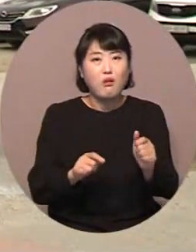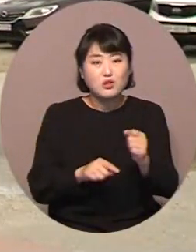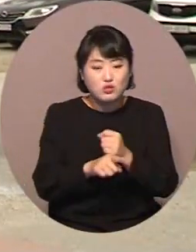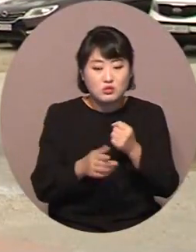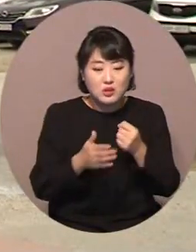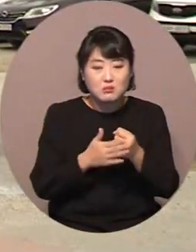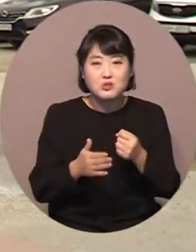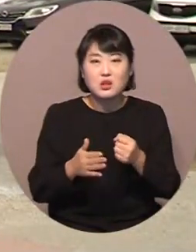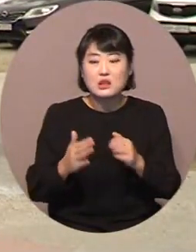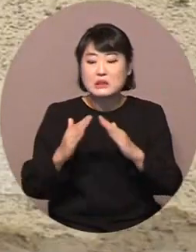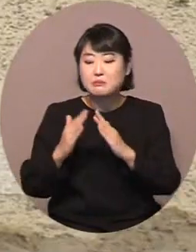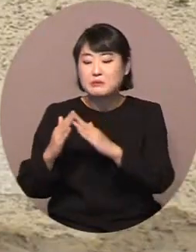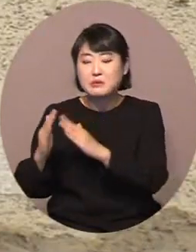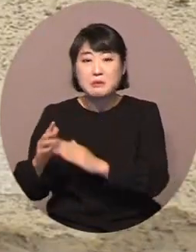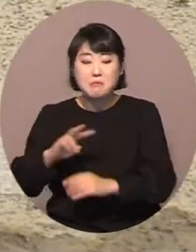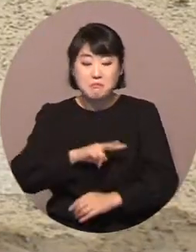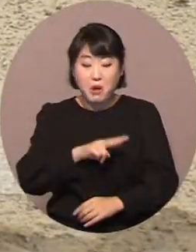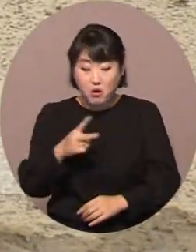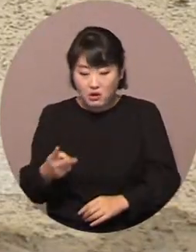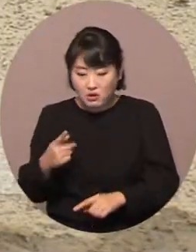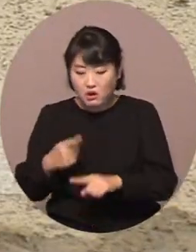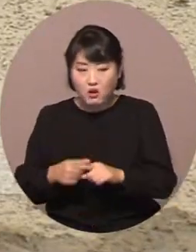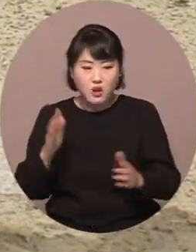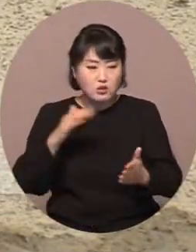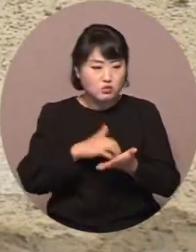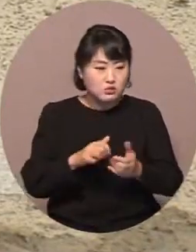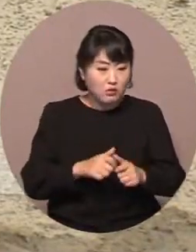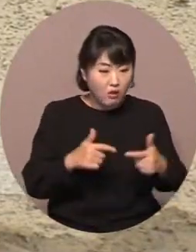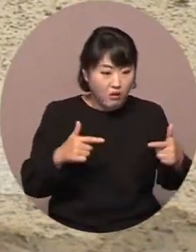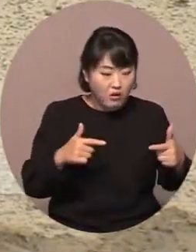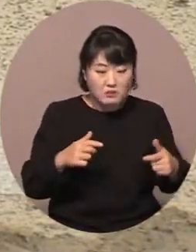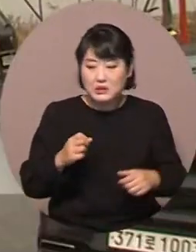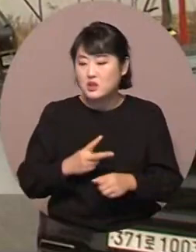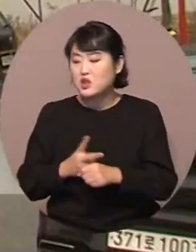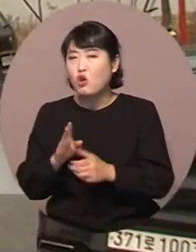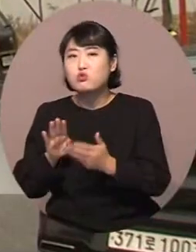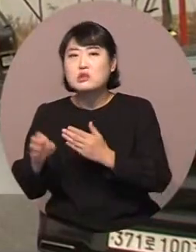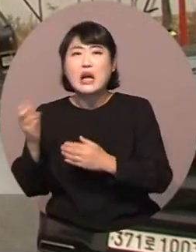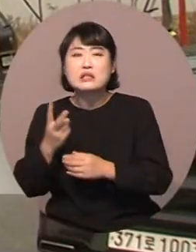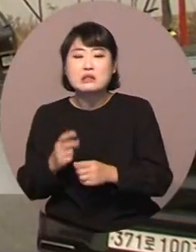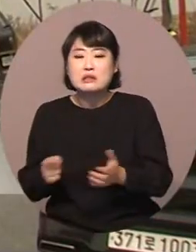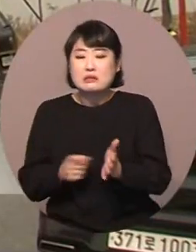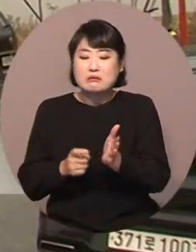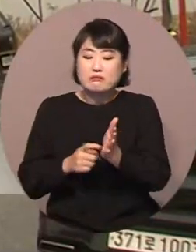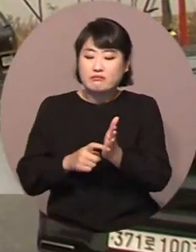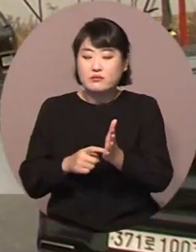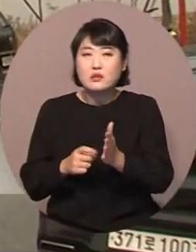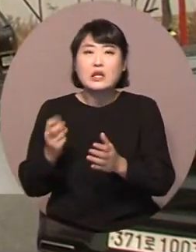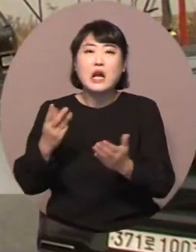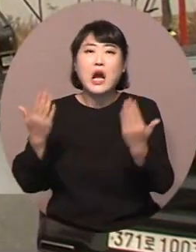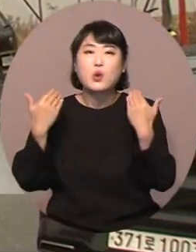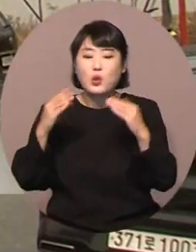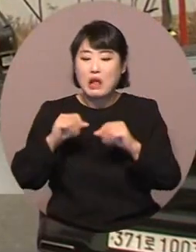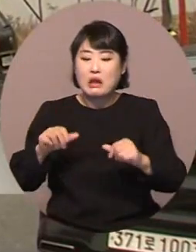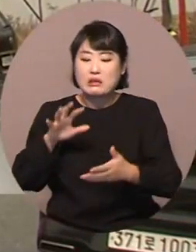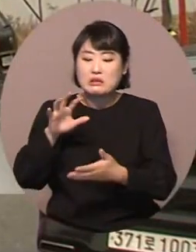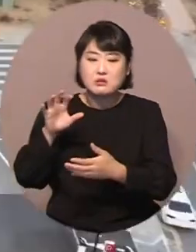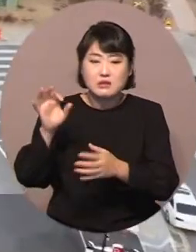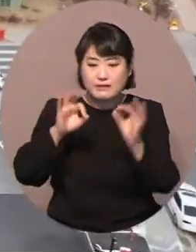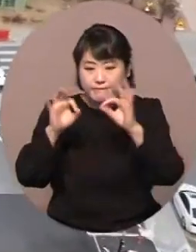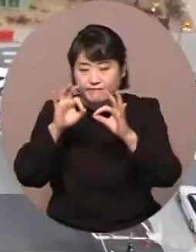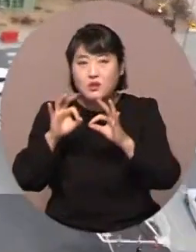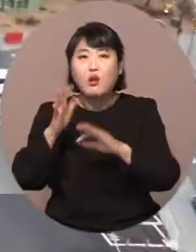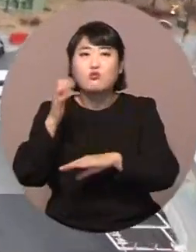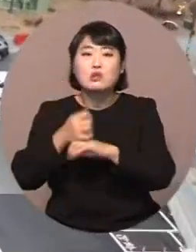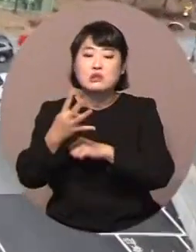연립주택 용지로 변경했다. 대규모 입주로 학생 수가 늘게 생기자 2년 뒤 다시 부랴부랴 학교 용지 재확보에 나섰고